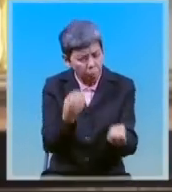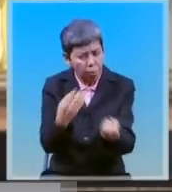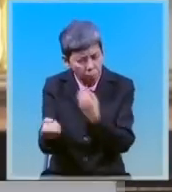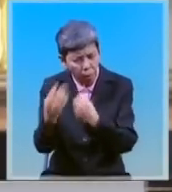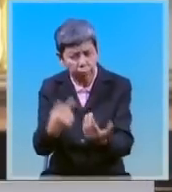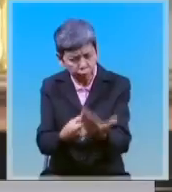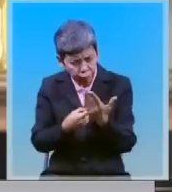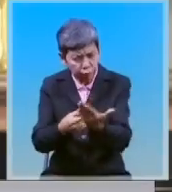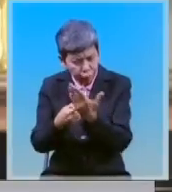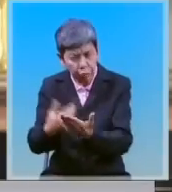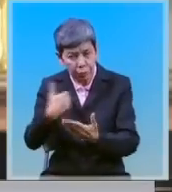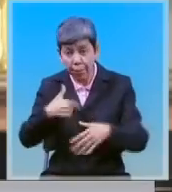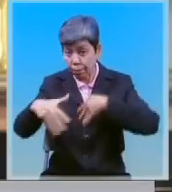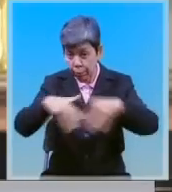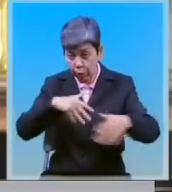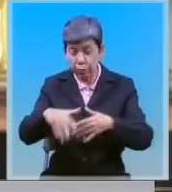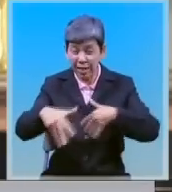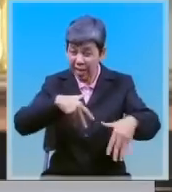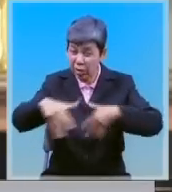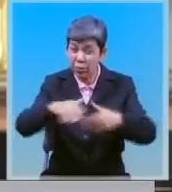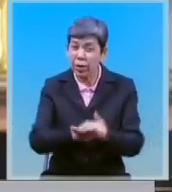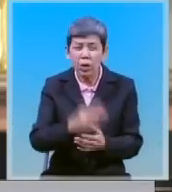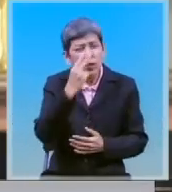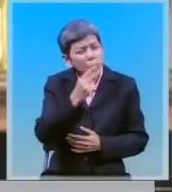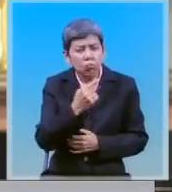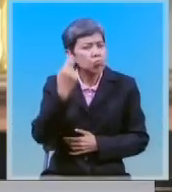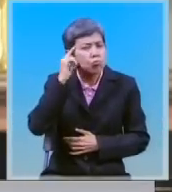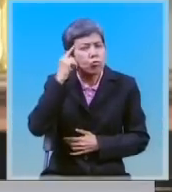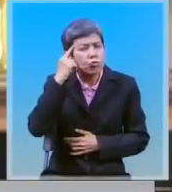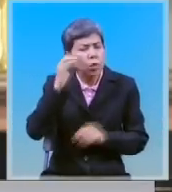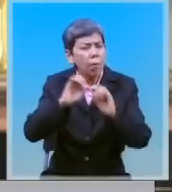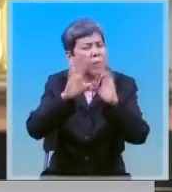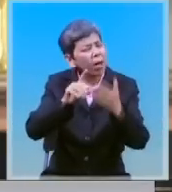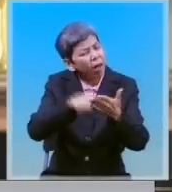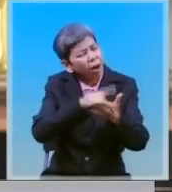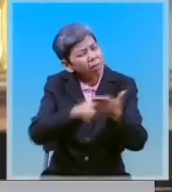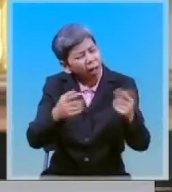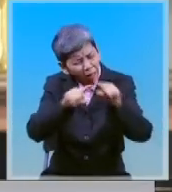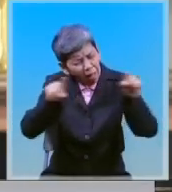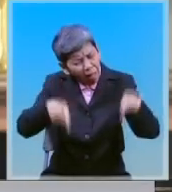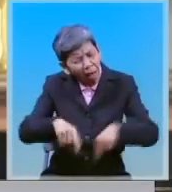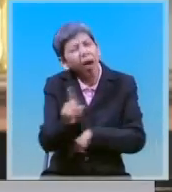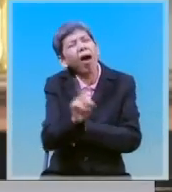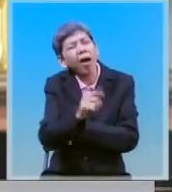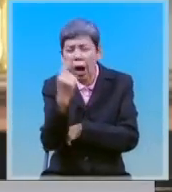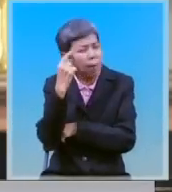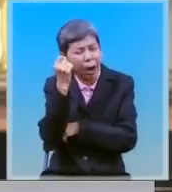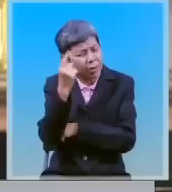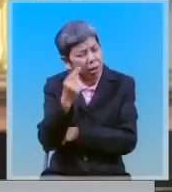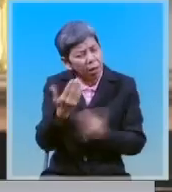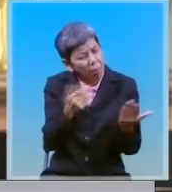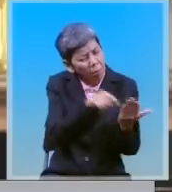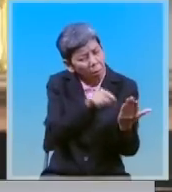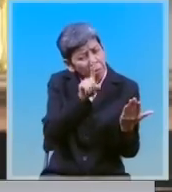ถลงผลมาว่าประชาชนยังไม่ค่อยเข้าใจอย่างชัดแจ้งในเรื่องบัตรเลือกตั้งว่ามีกี่ใบจะเ